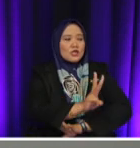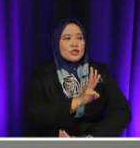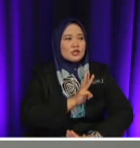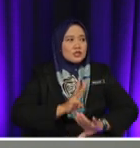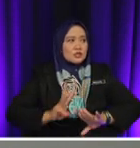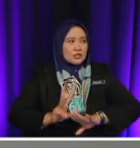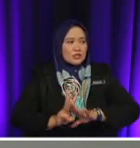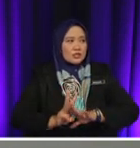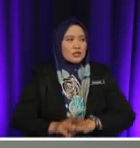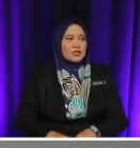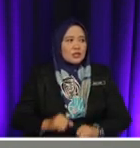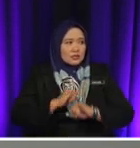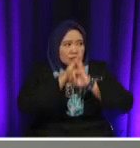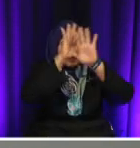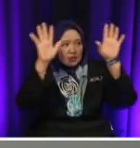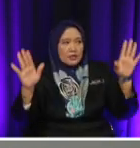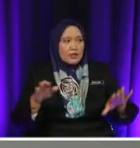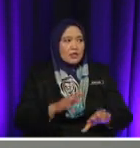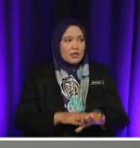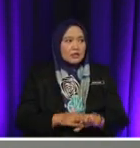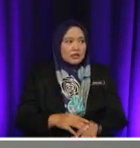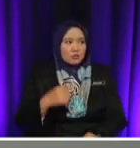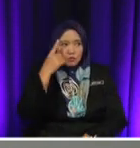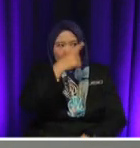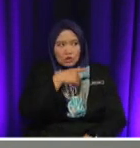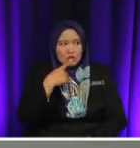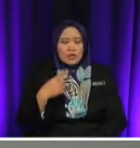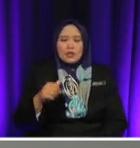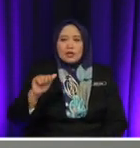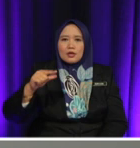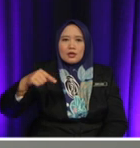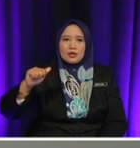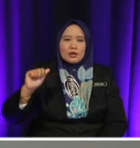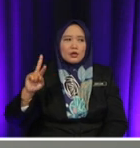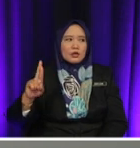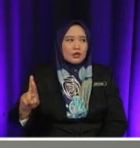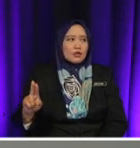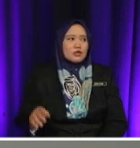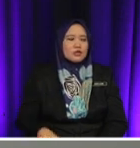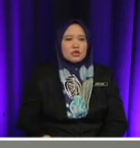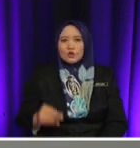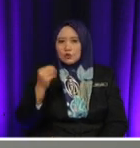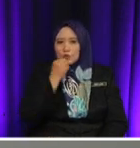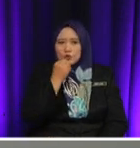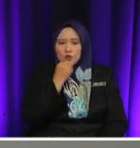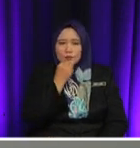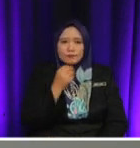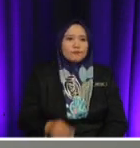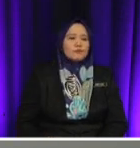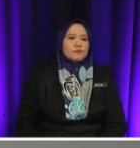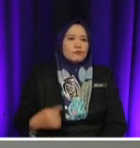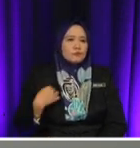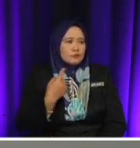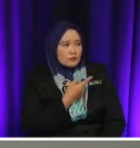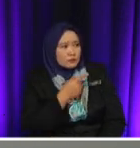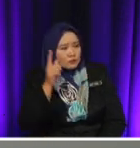bahan pemerhatian yang kita buat adalah luas kawasan jernih pada keputusan eksperimen yang kita jalankan dan